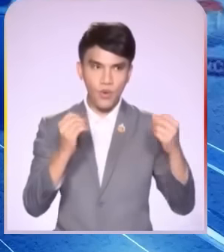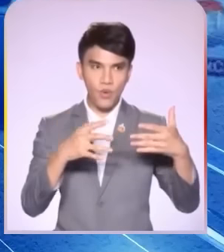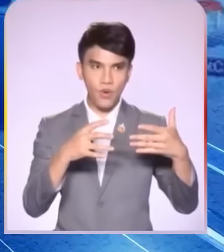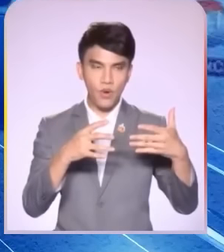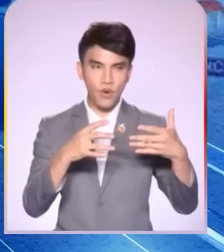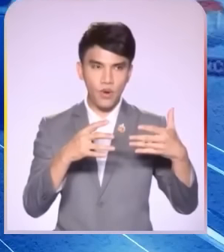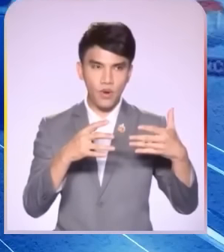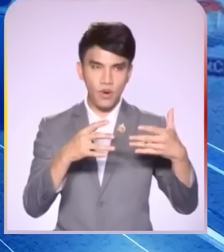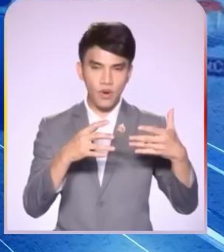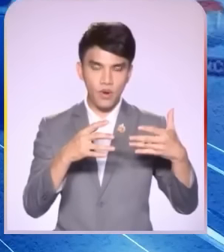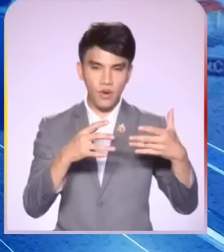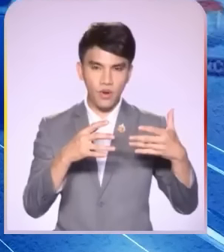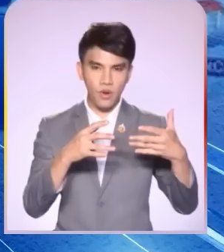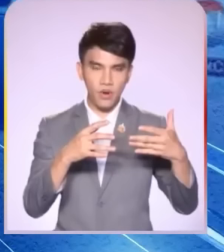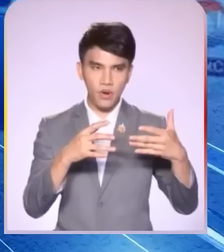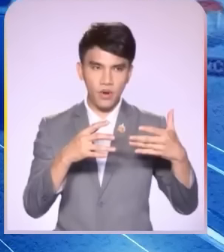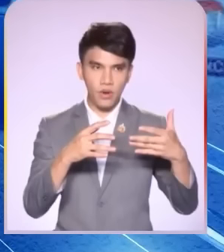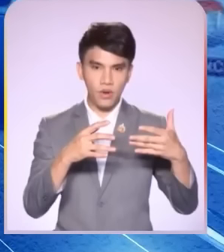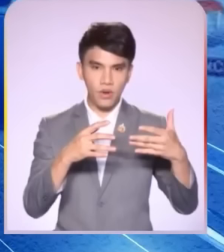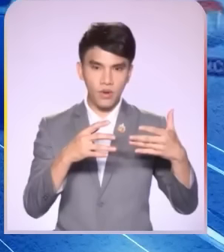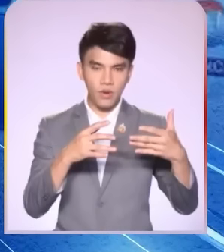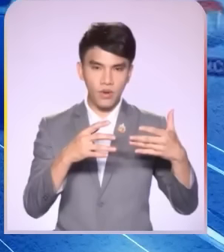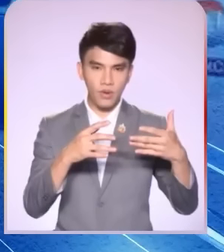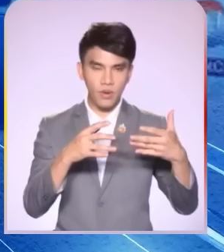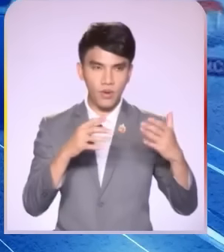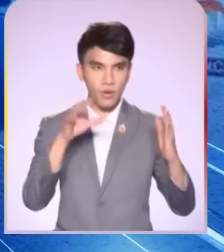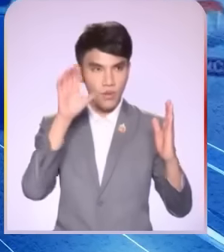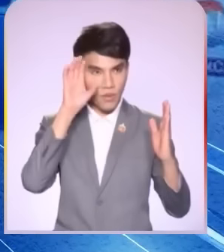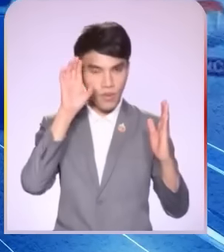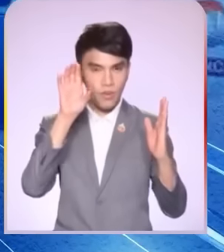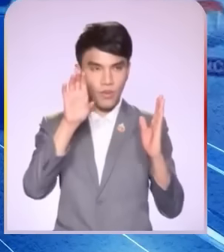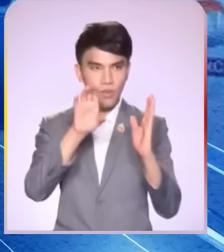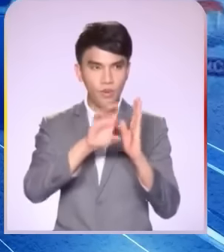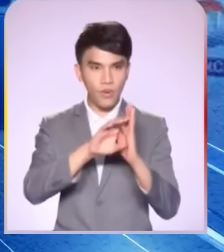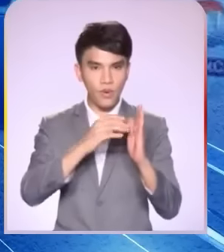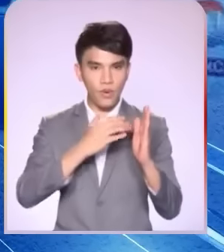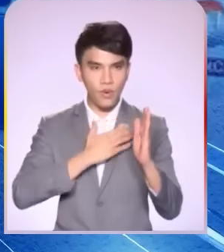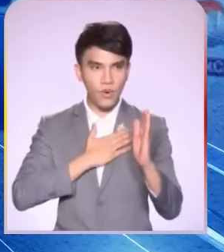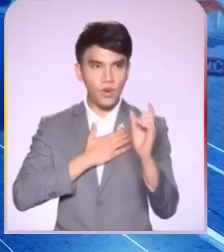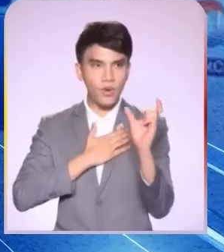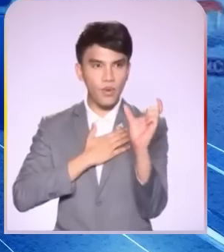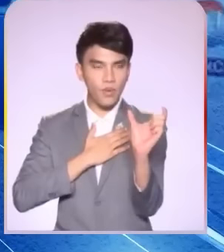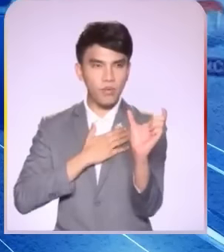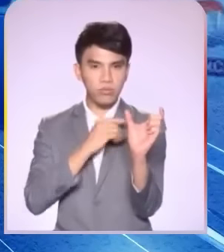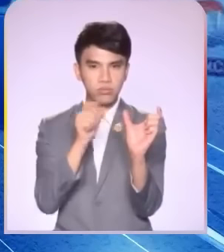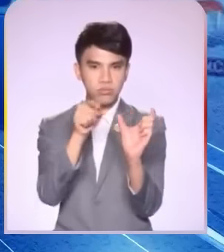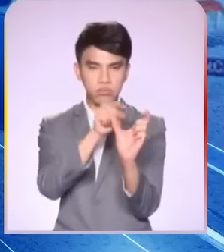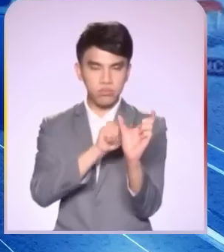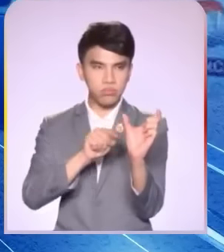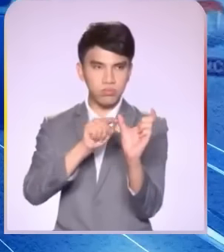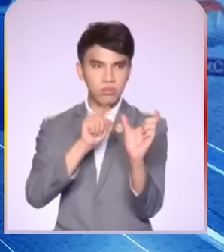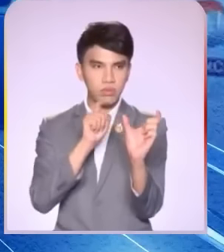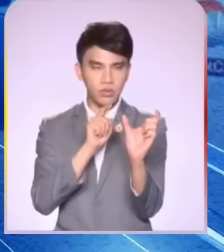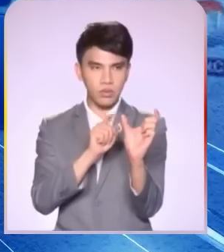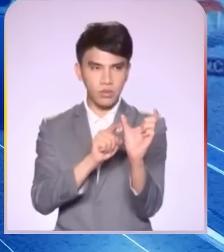ที่อยู่ด้านหน้า13หลักข้างหน้านะคะที่มีรูป 13หลักใช่ที่มีรูปเราอ่ะแล้วเลขท้ายสุดอ่ะ ถ้ าลงเป็นเลข0